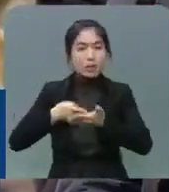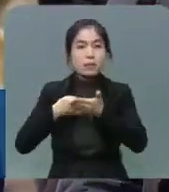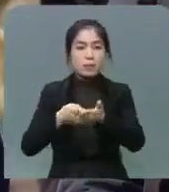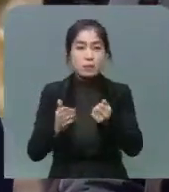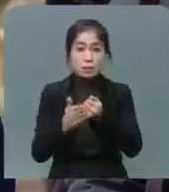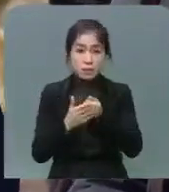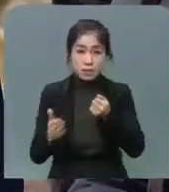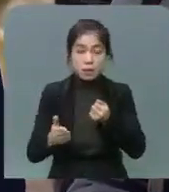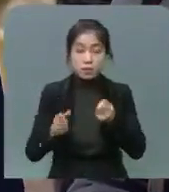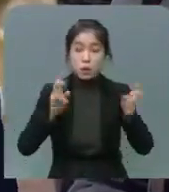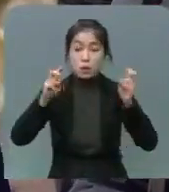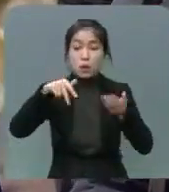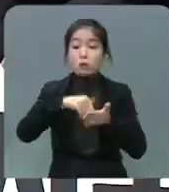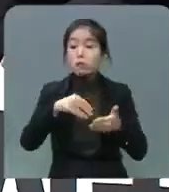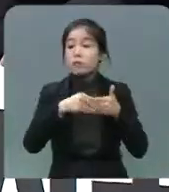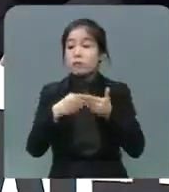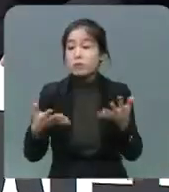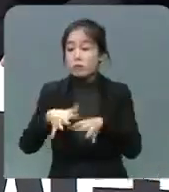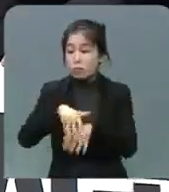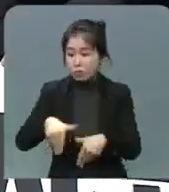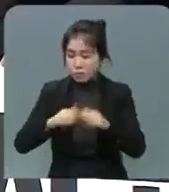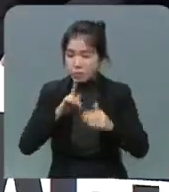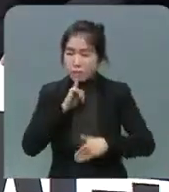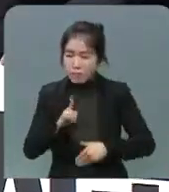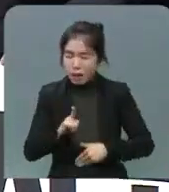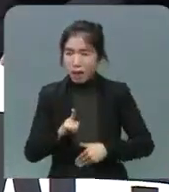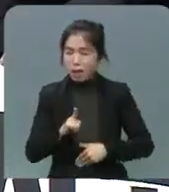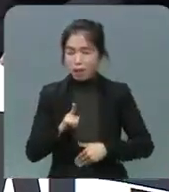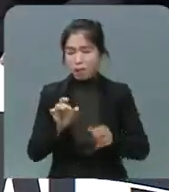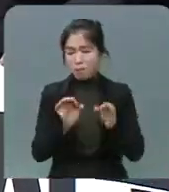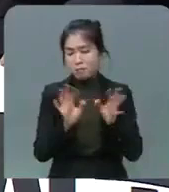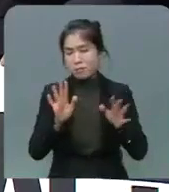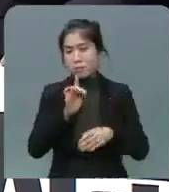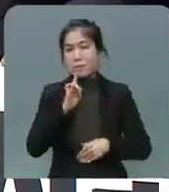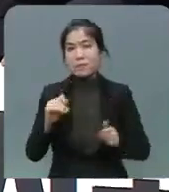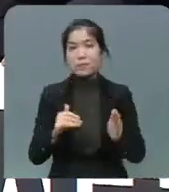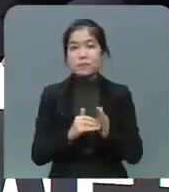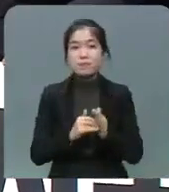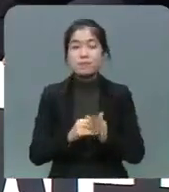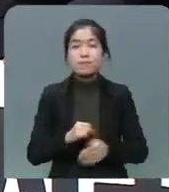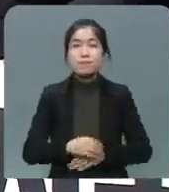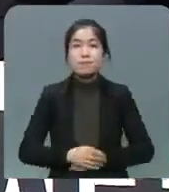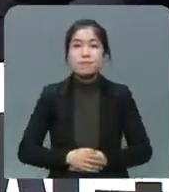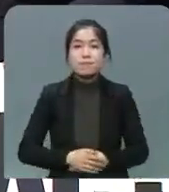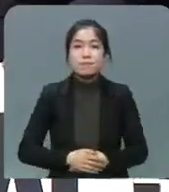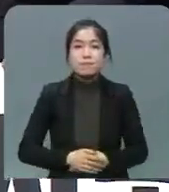며 회사 측 주도로 노조가 설립됐다 는 주장은 사실과 다르다 고 밝혔습니다